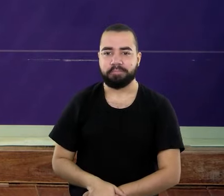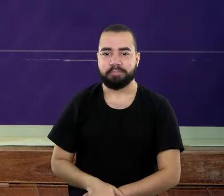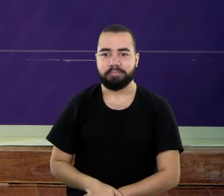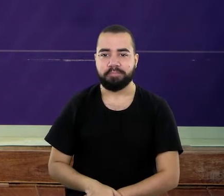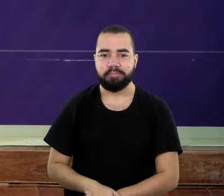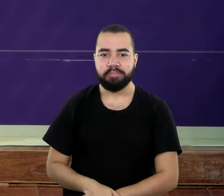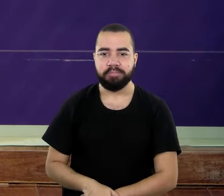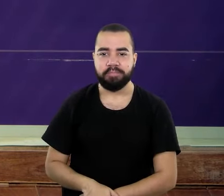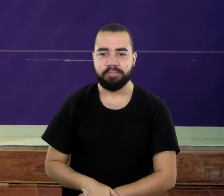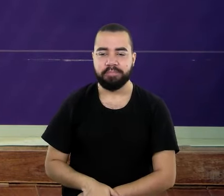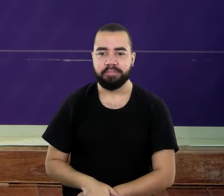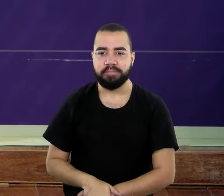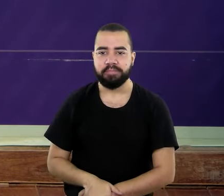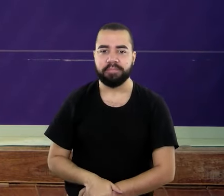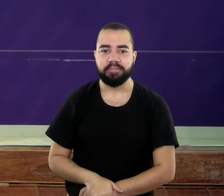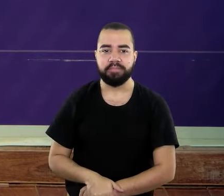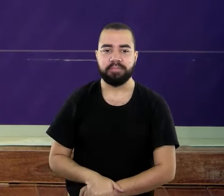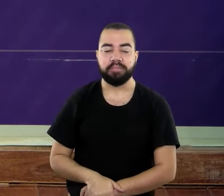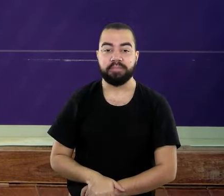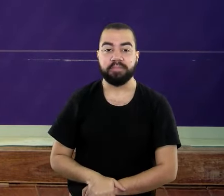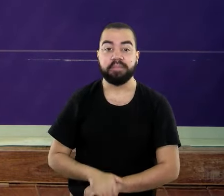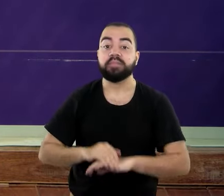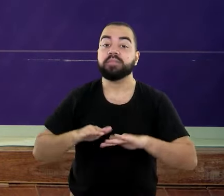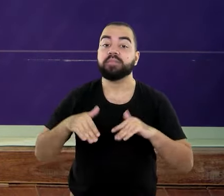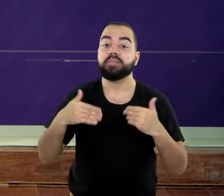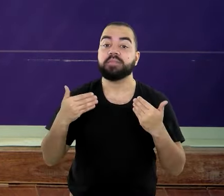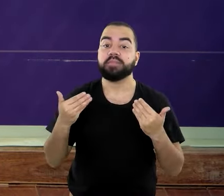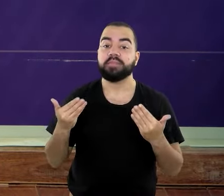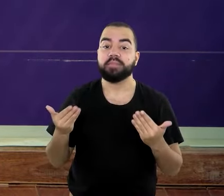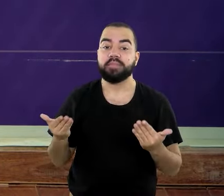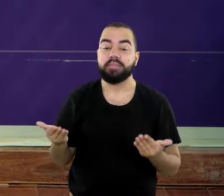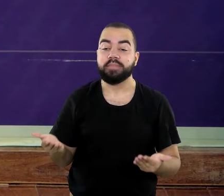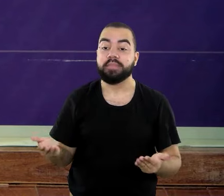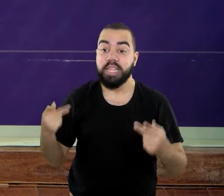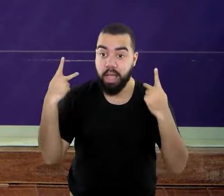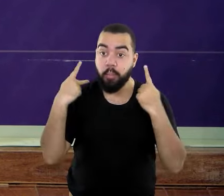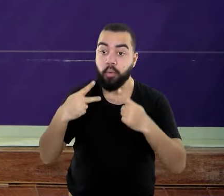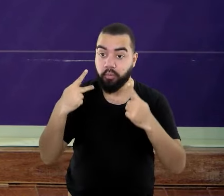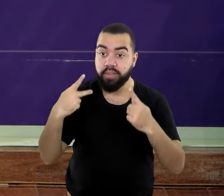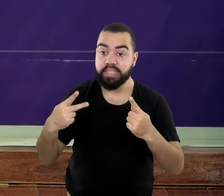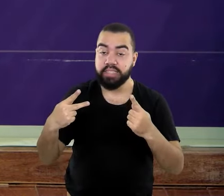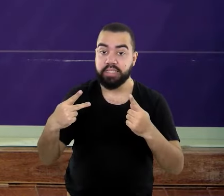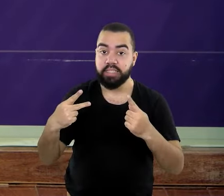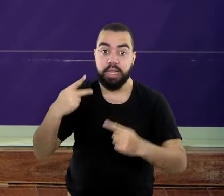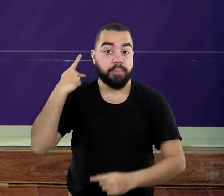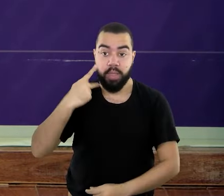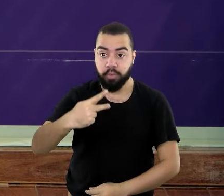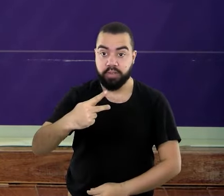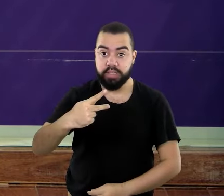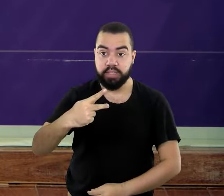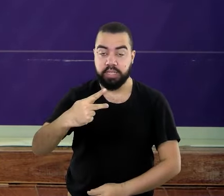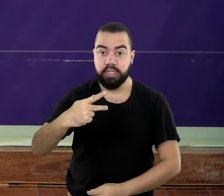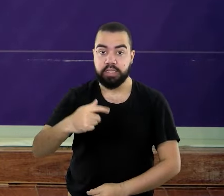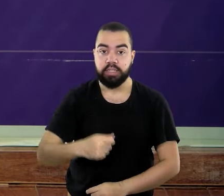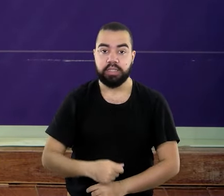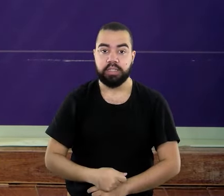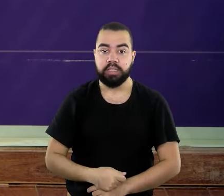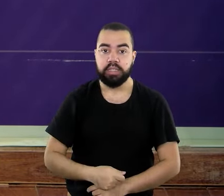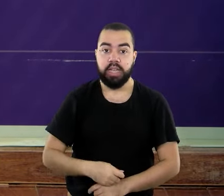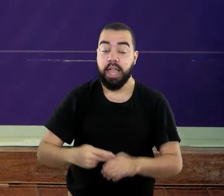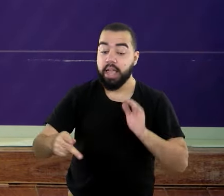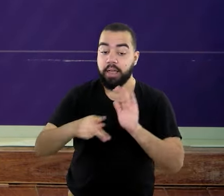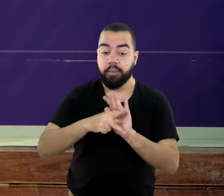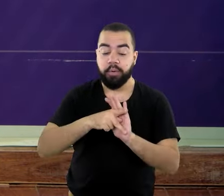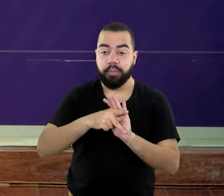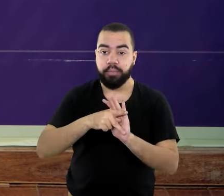환상, 꿈 모두가 비전입니다. E essa Profetização, visão e sonho, tudo isso é uma